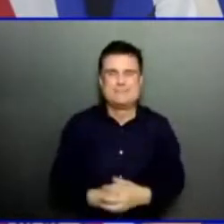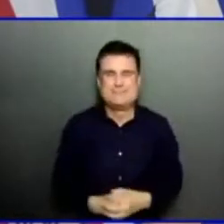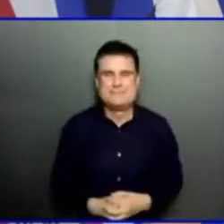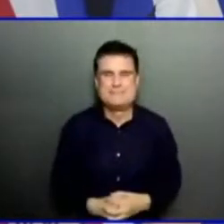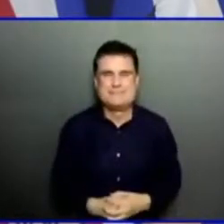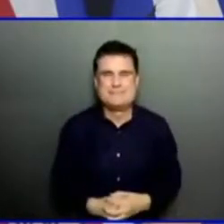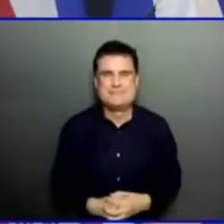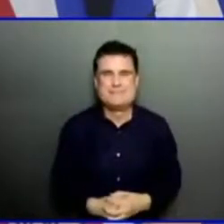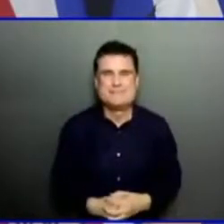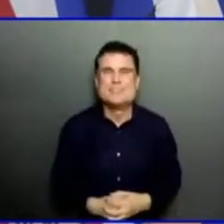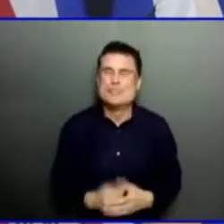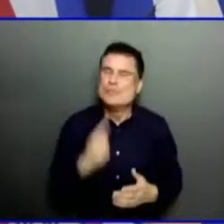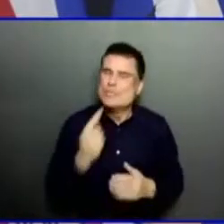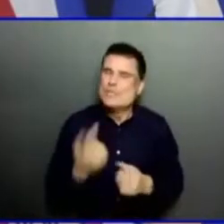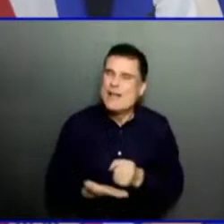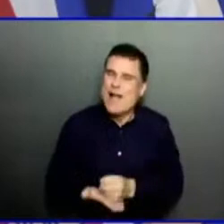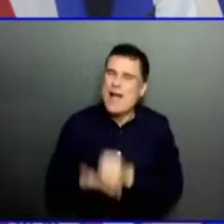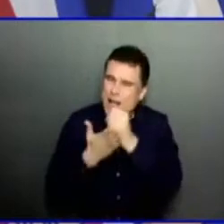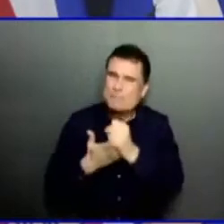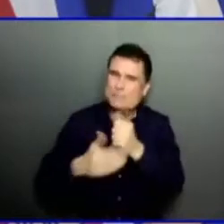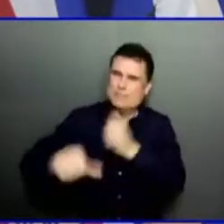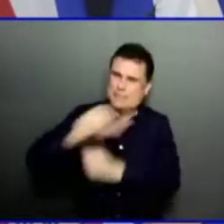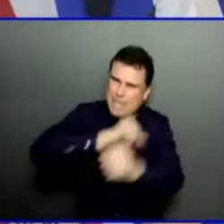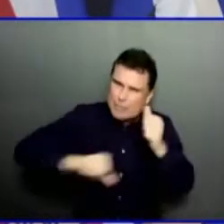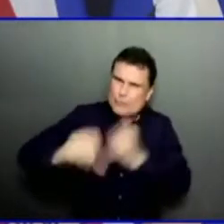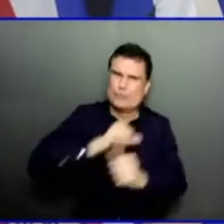to always be kind. Dr. Henry?